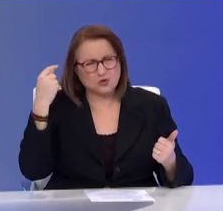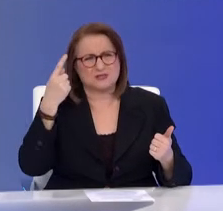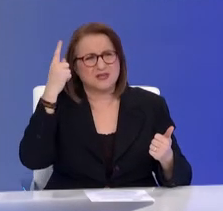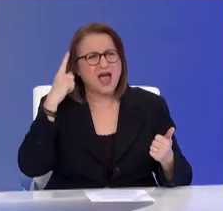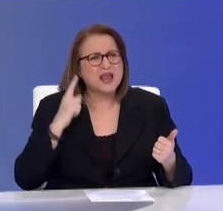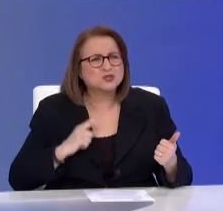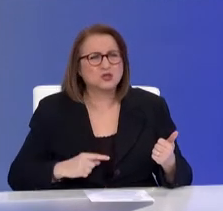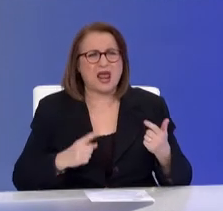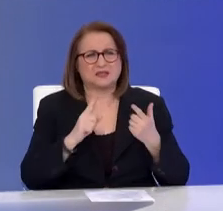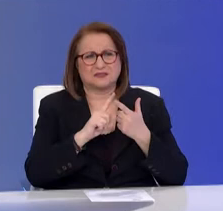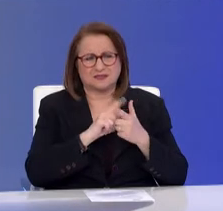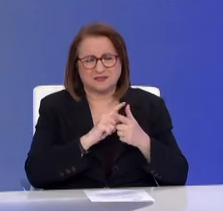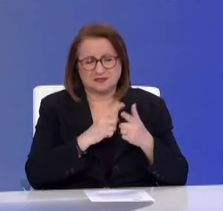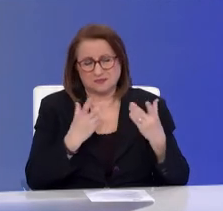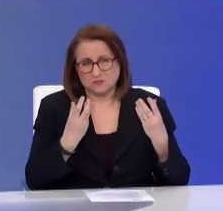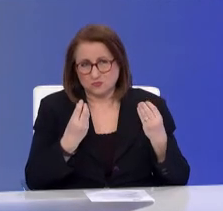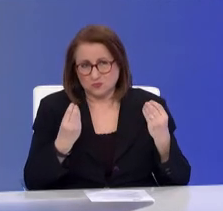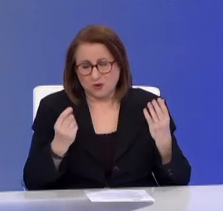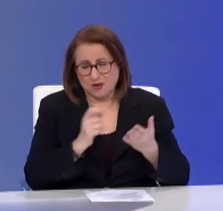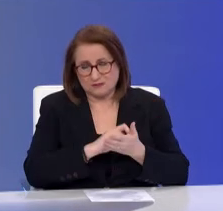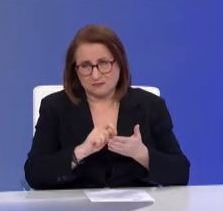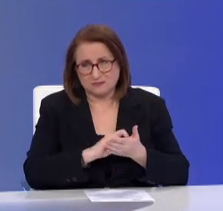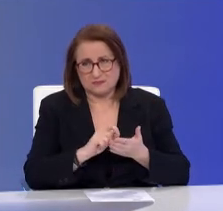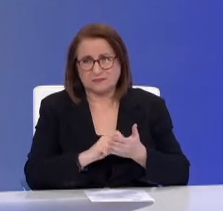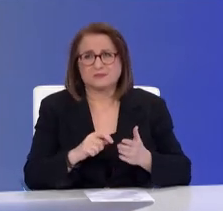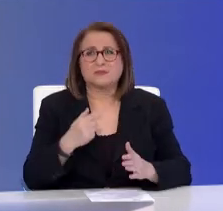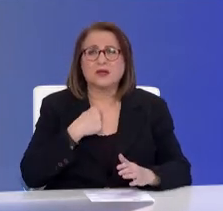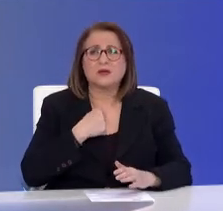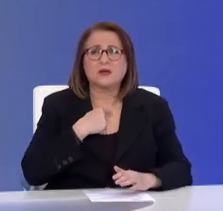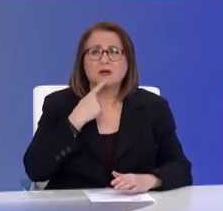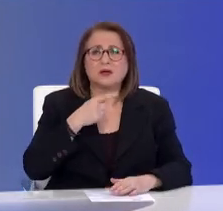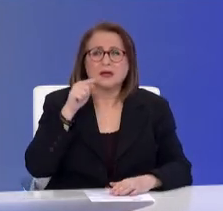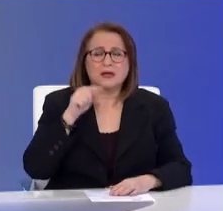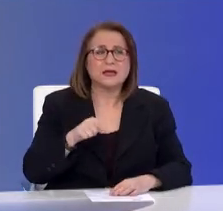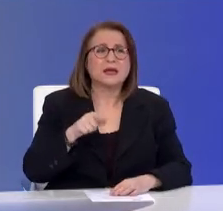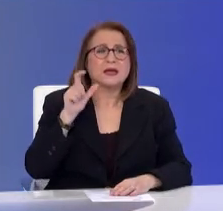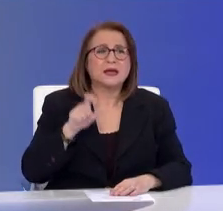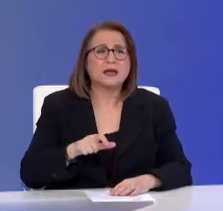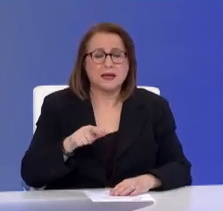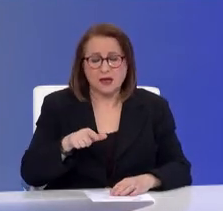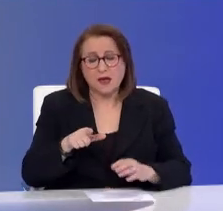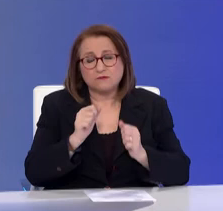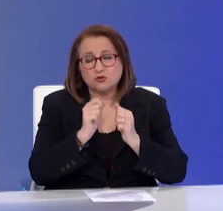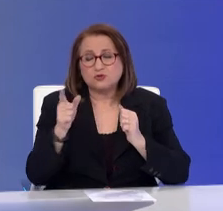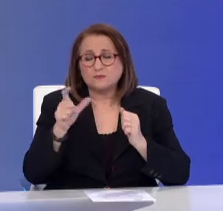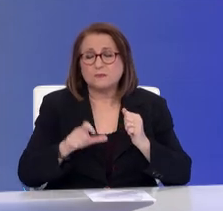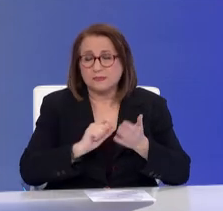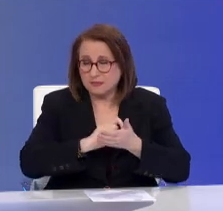το οποίο έχει το όνομα όχι μόνο ενός μεγάλου ποιητή και φιλέλληνα,